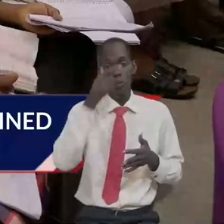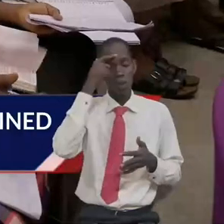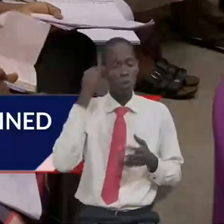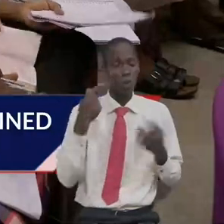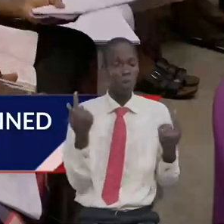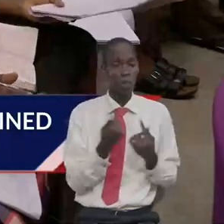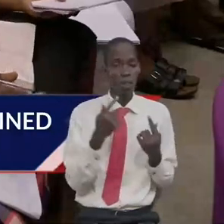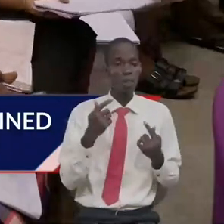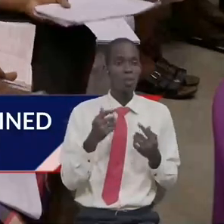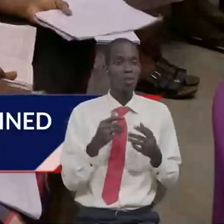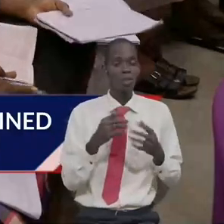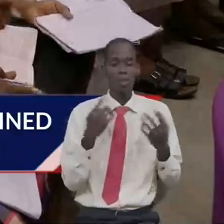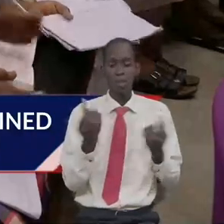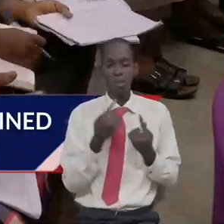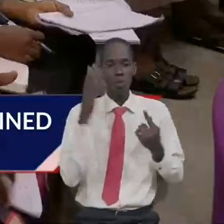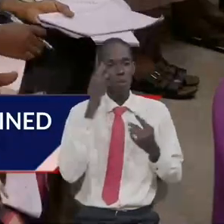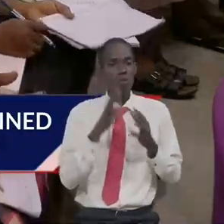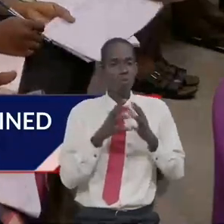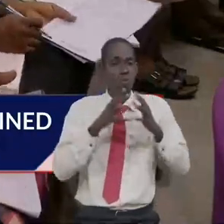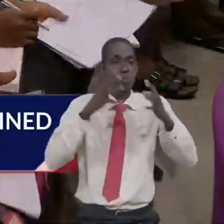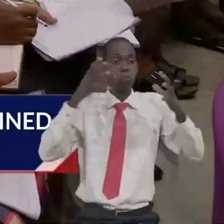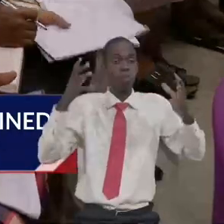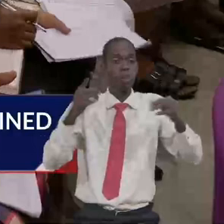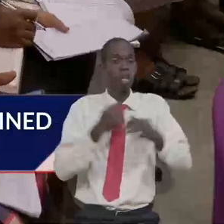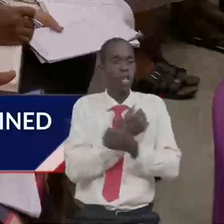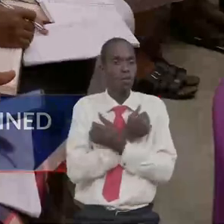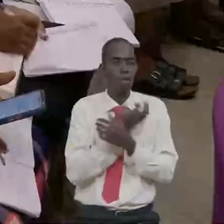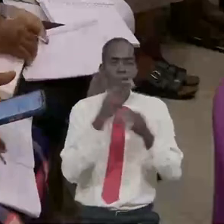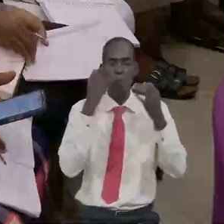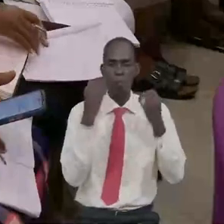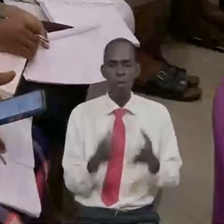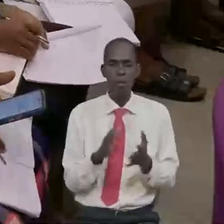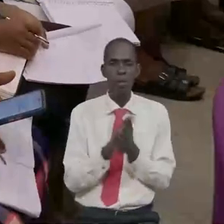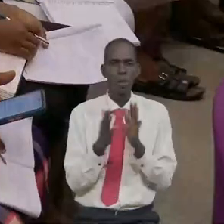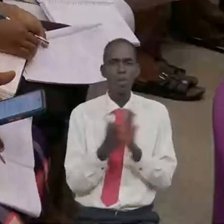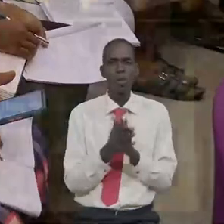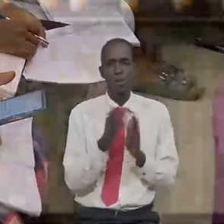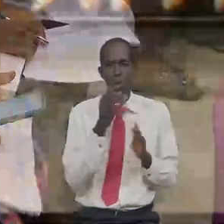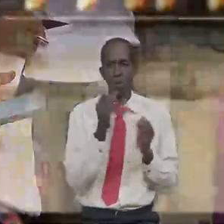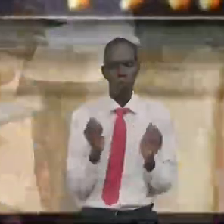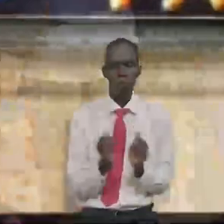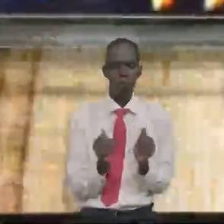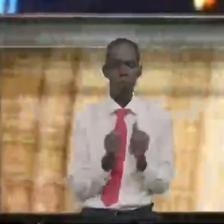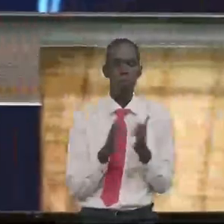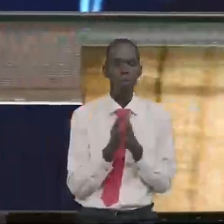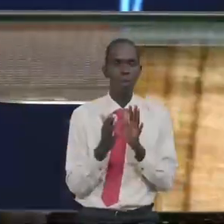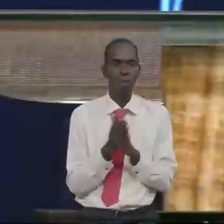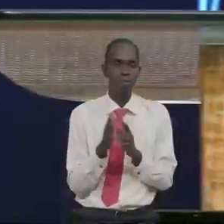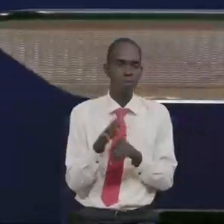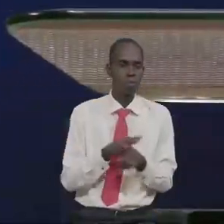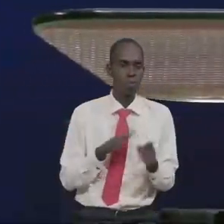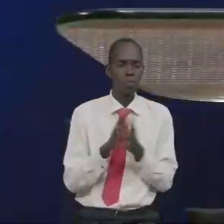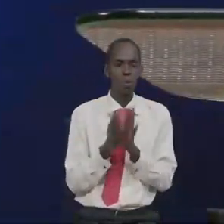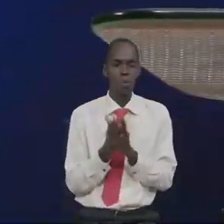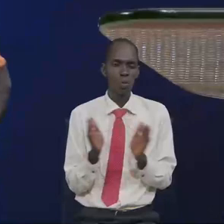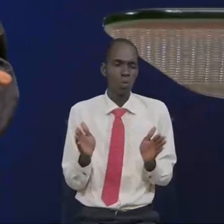sera accrue, la charité du plus grand nombre se refroidira. Lorsqu'il y a beaucoup d'iniquité, et ces